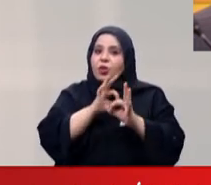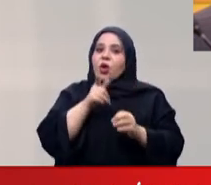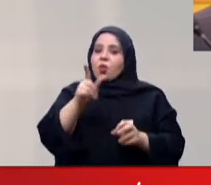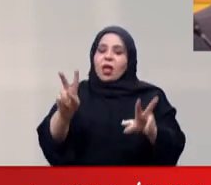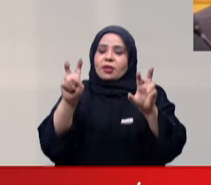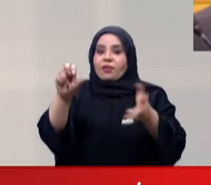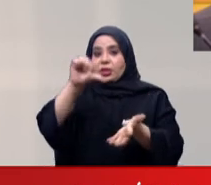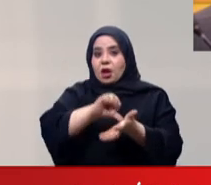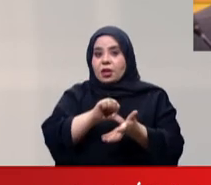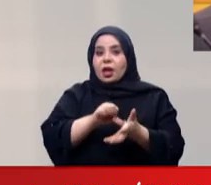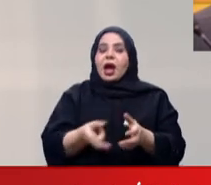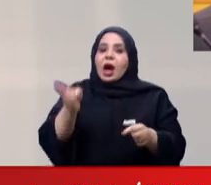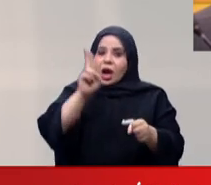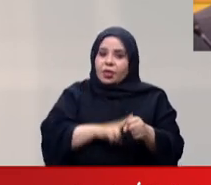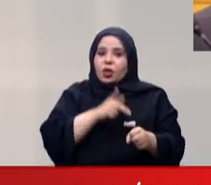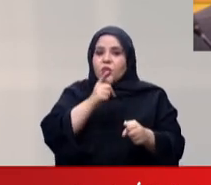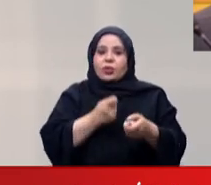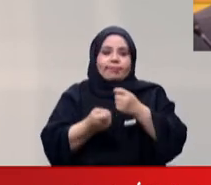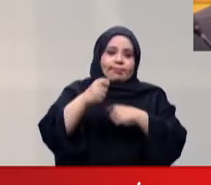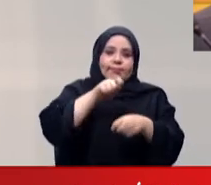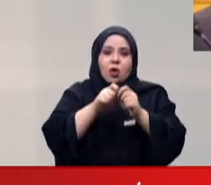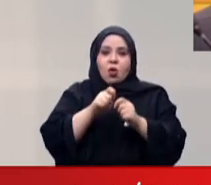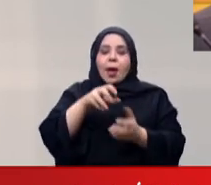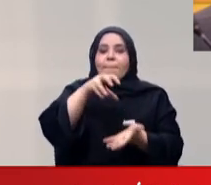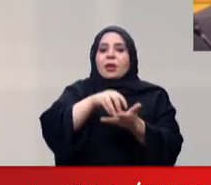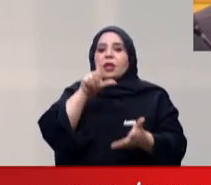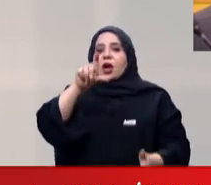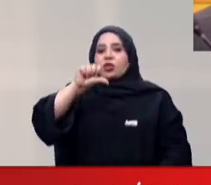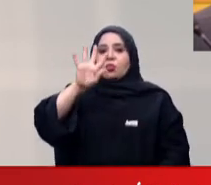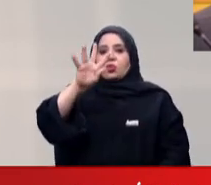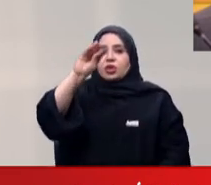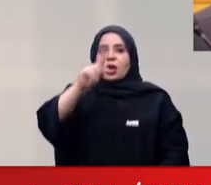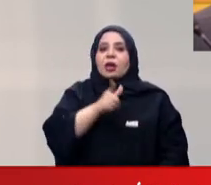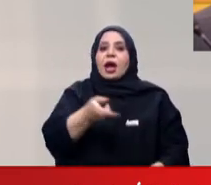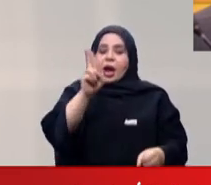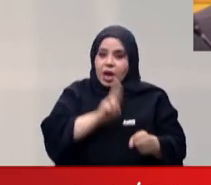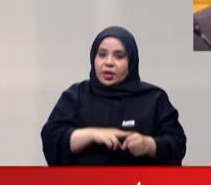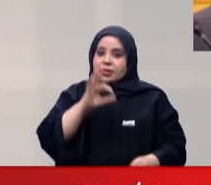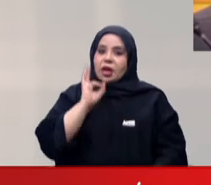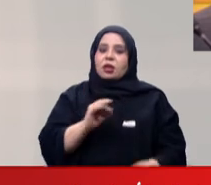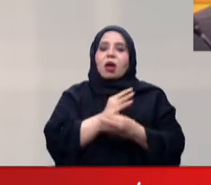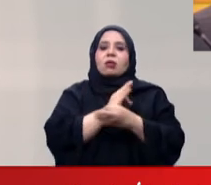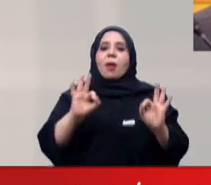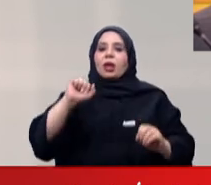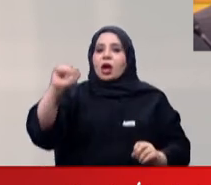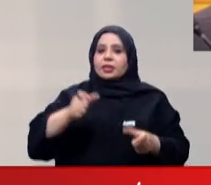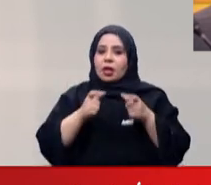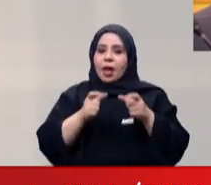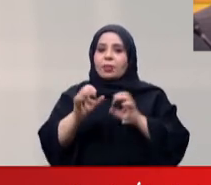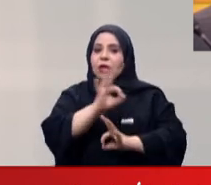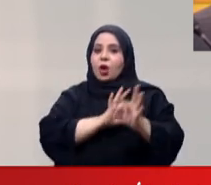التشغيلية المرتبطة بمفاعل بوشهر والحاجة إلى التأكد من استيفائه لكافة متطلبات الأمن